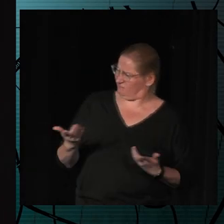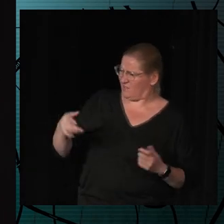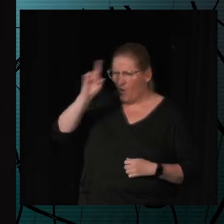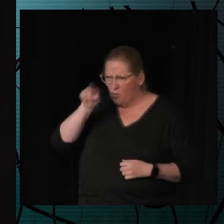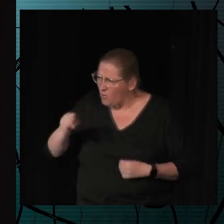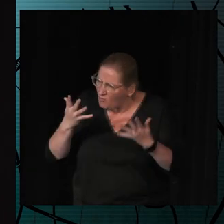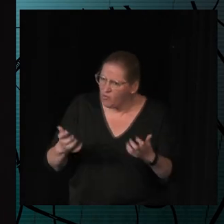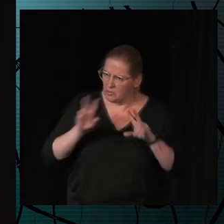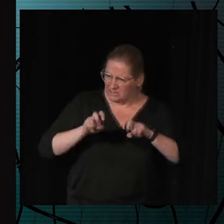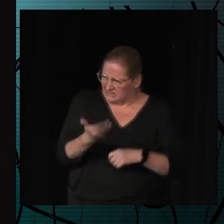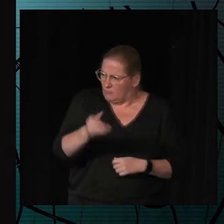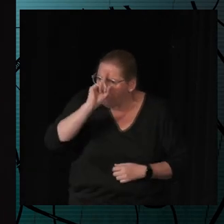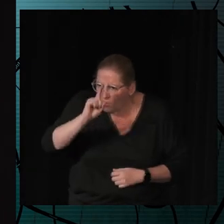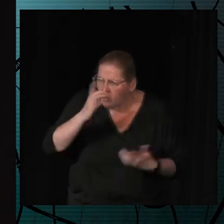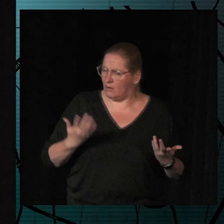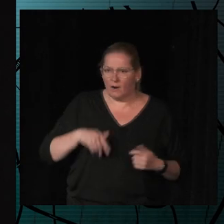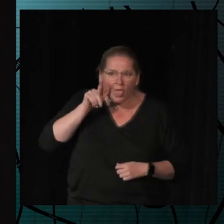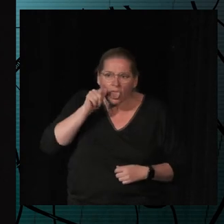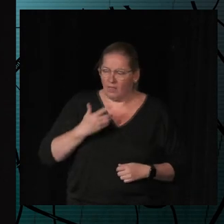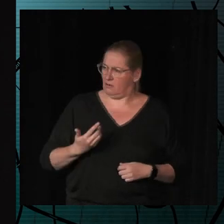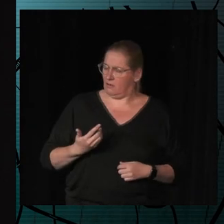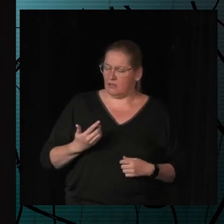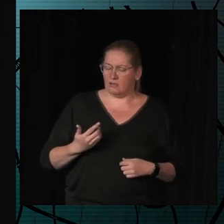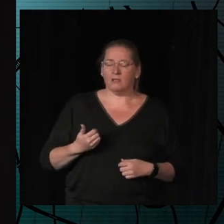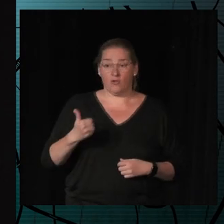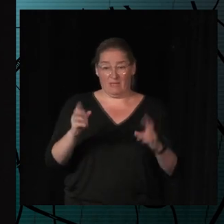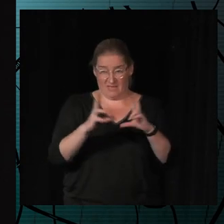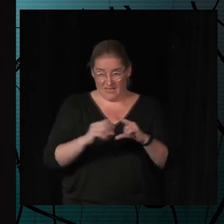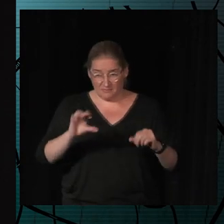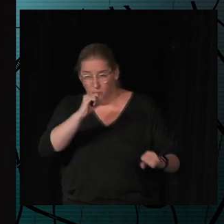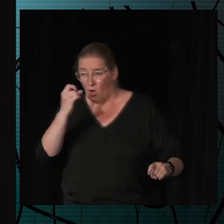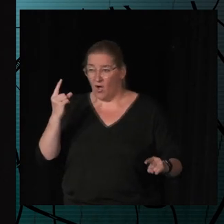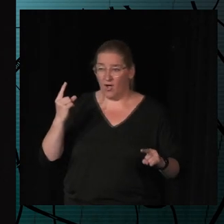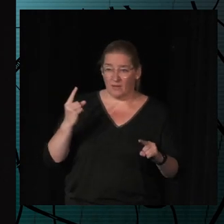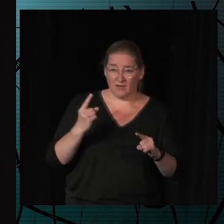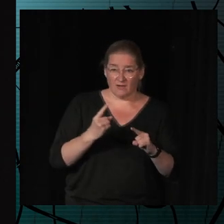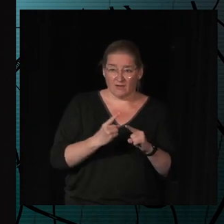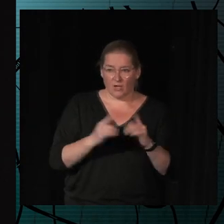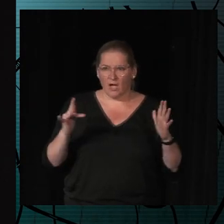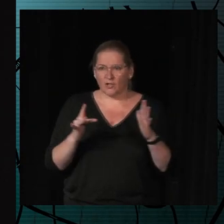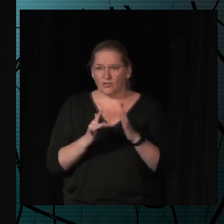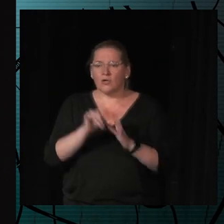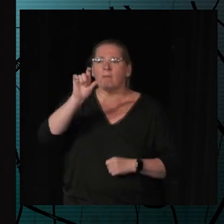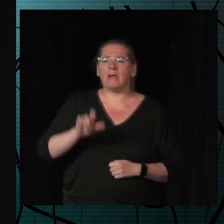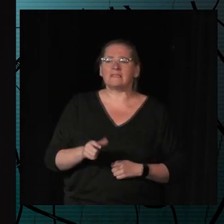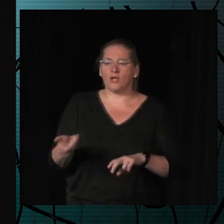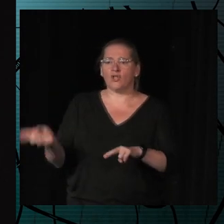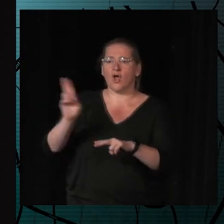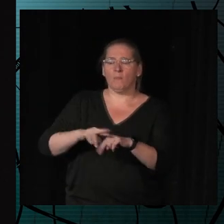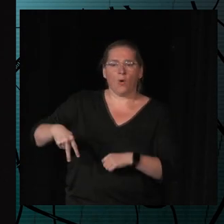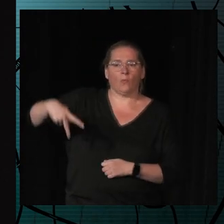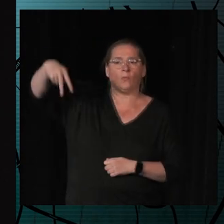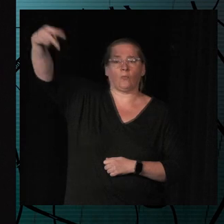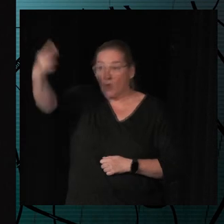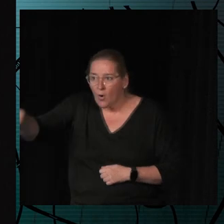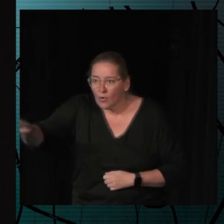tu tu veux chercher comme ça le le le les les réponses et il lui explique sa première rencontre avec un un revenant en fait qui était son frère qui